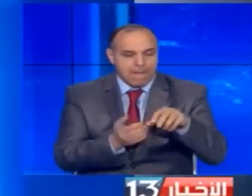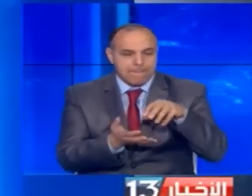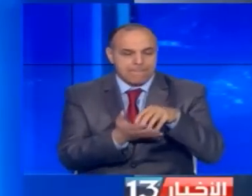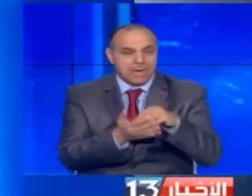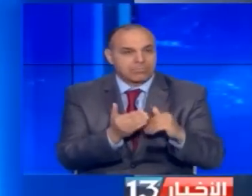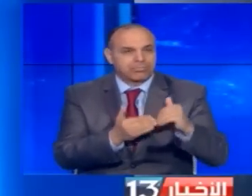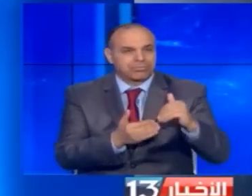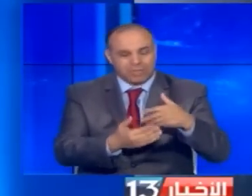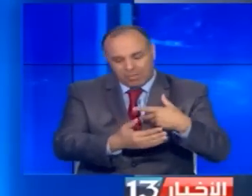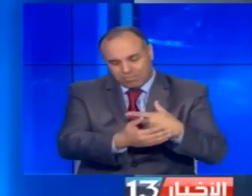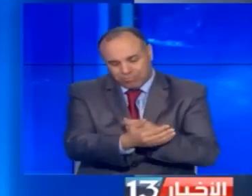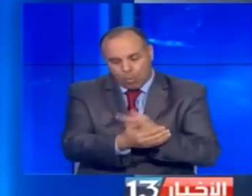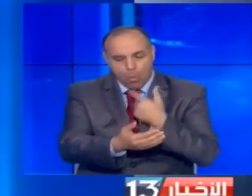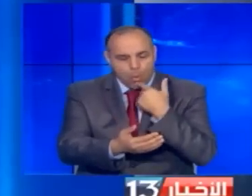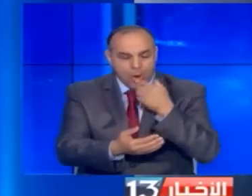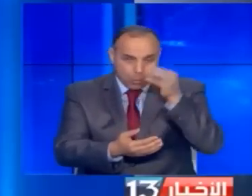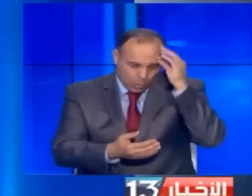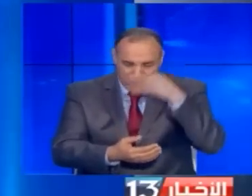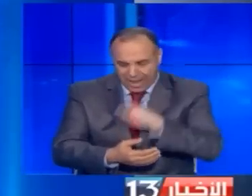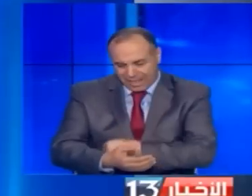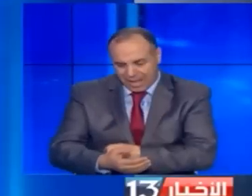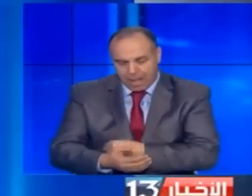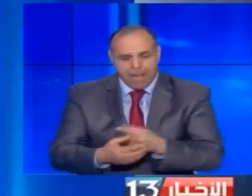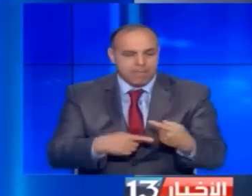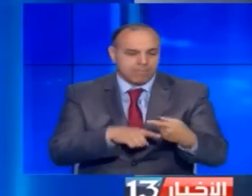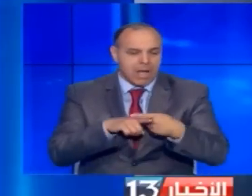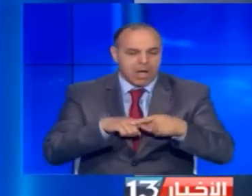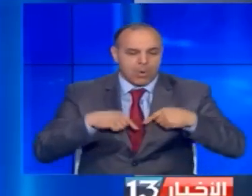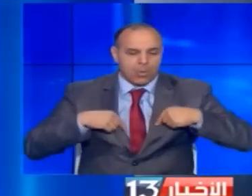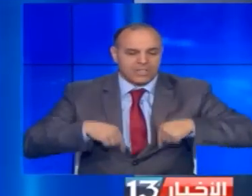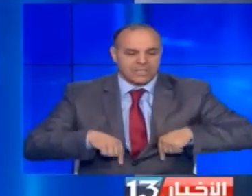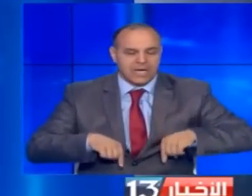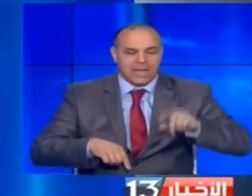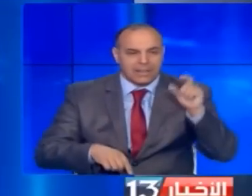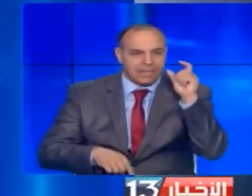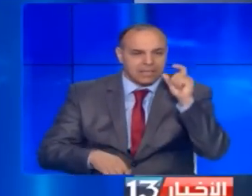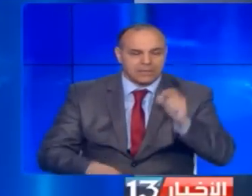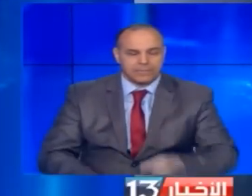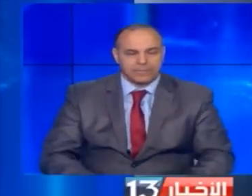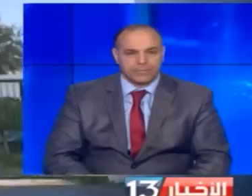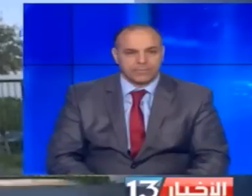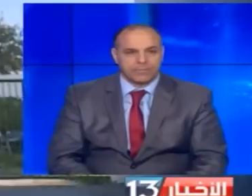النهوض بزراعة الأعضاء الوطني بالشراكة مع وزارة الشؤون الدينية.